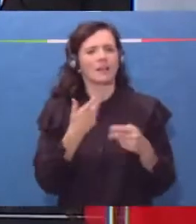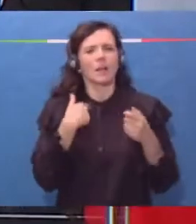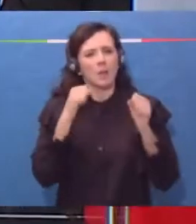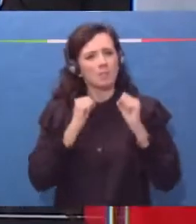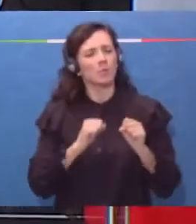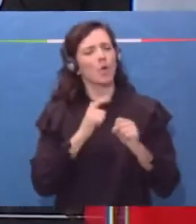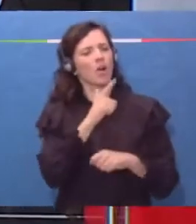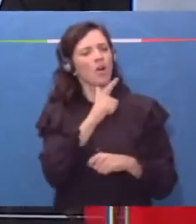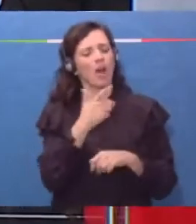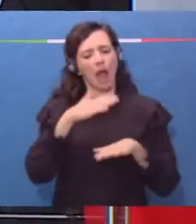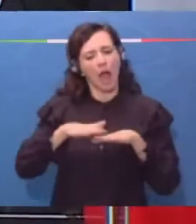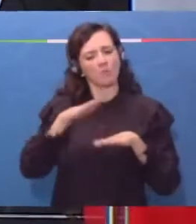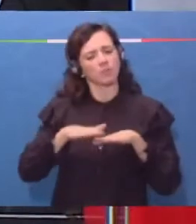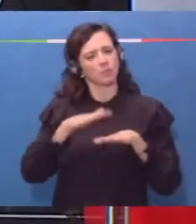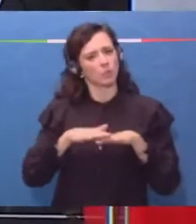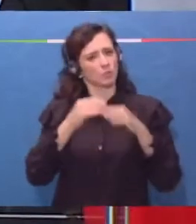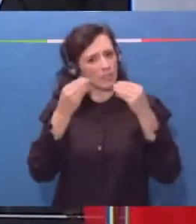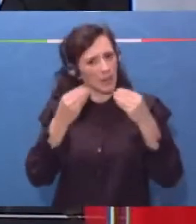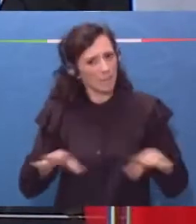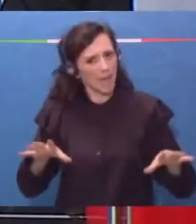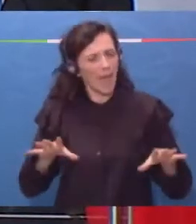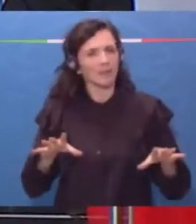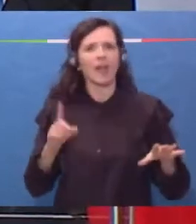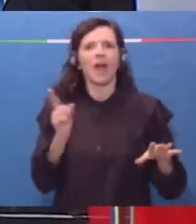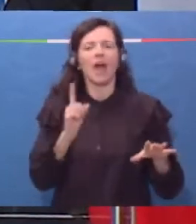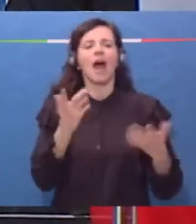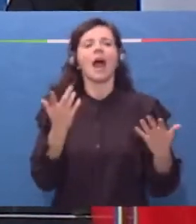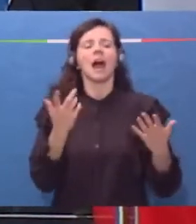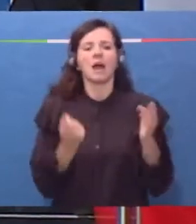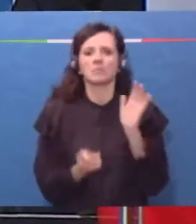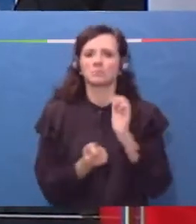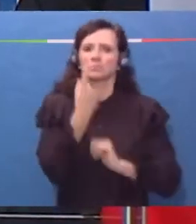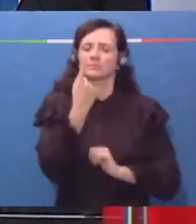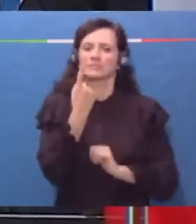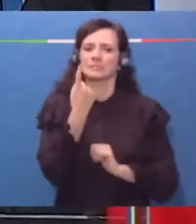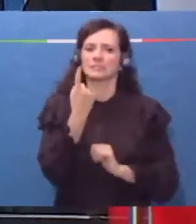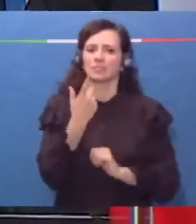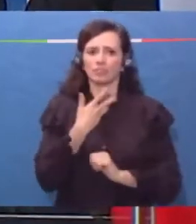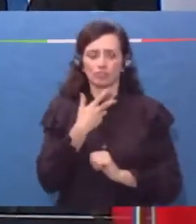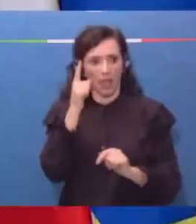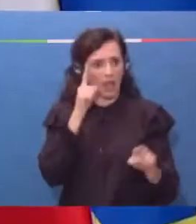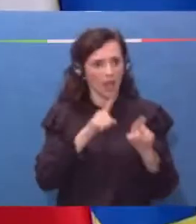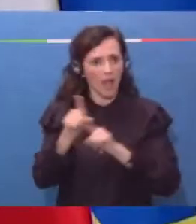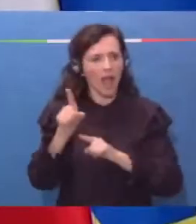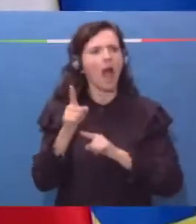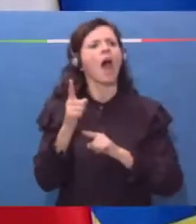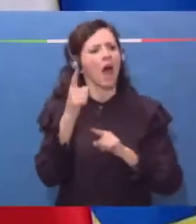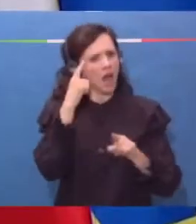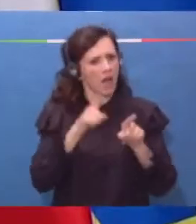le abitudini, ecco che rinascono i malintesi, e li abbiamo vissuti